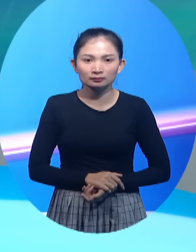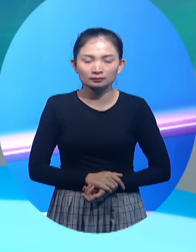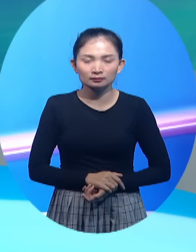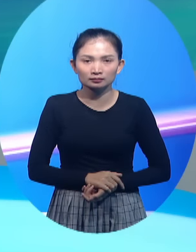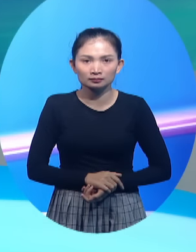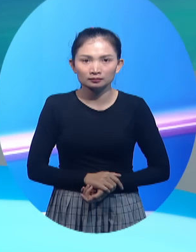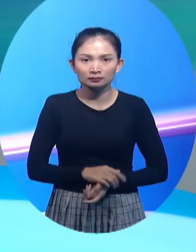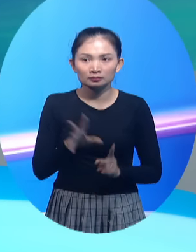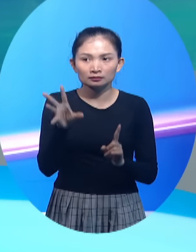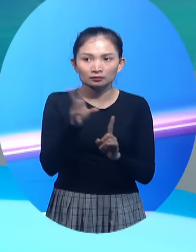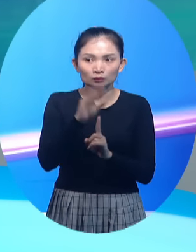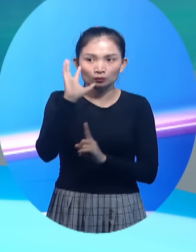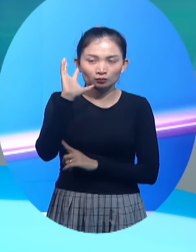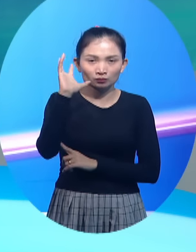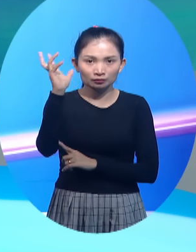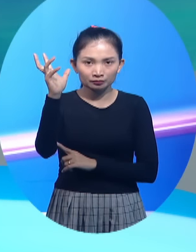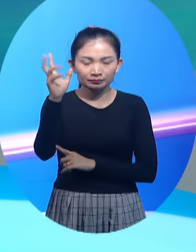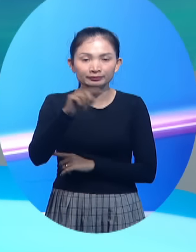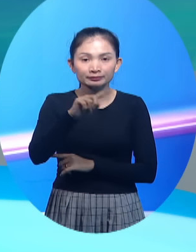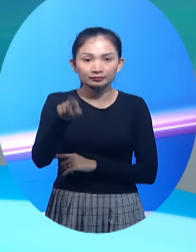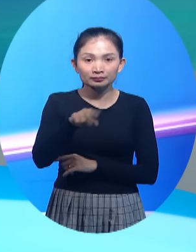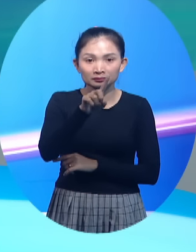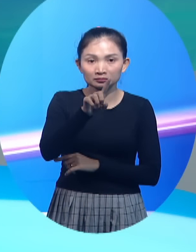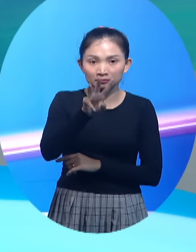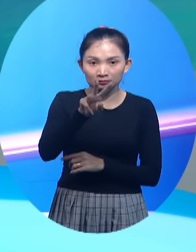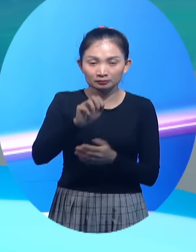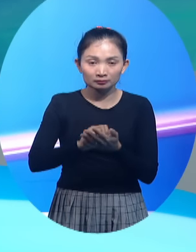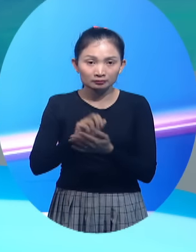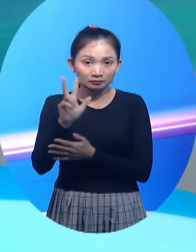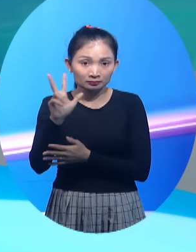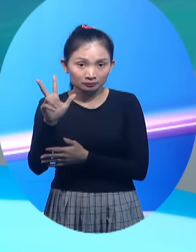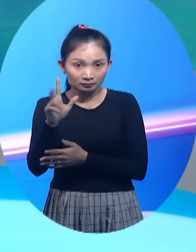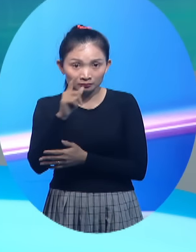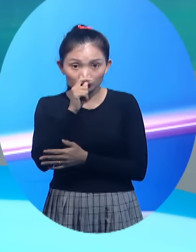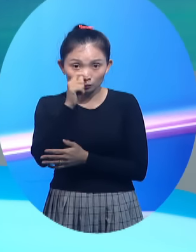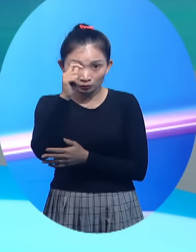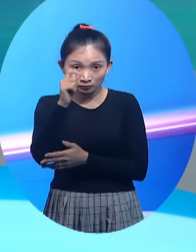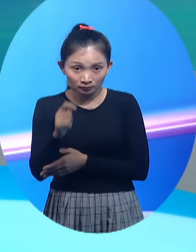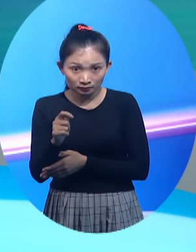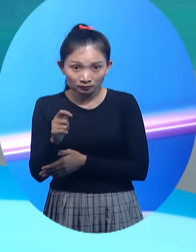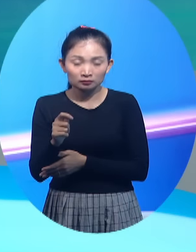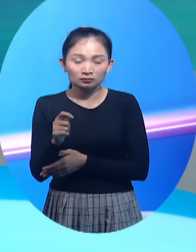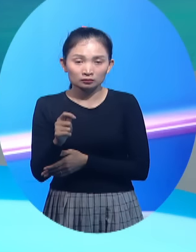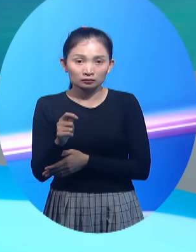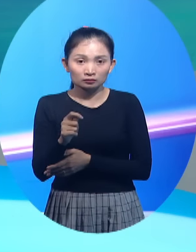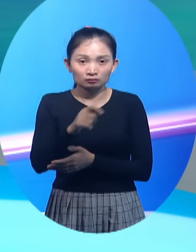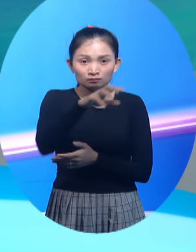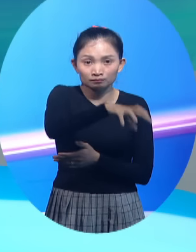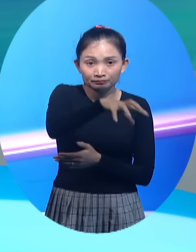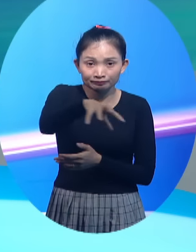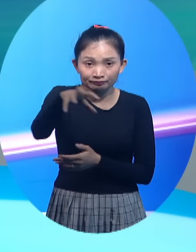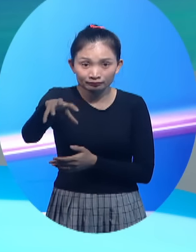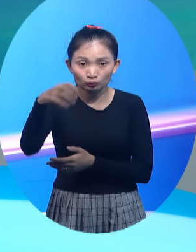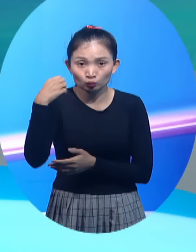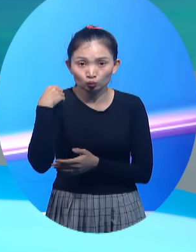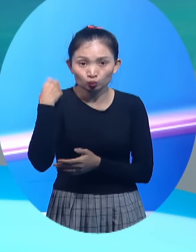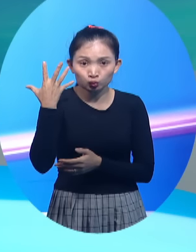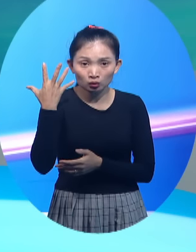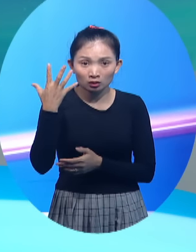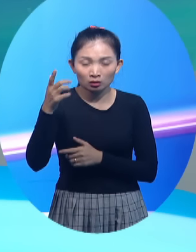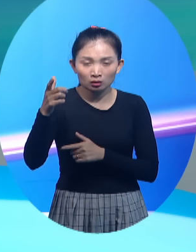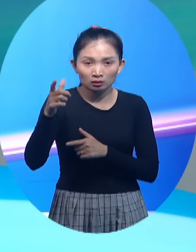tin thế giới ngày 13 tháng 8 Ukraina cho biết các lực lượng của nước này đã dành quyền kiểm soát hàng chục khu dân cư ở tỉnh cross của Nga và vẫn